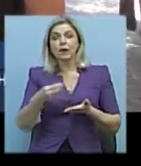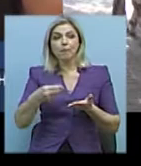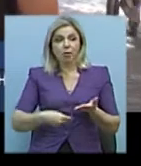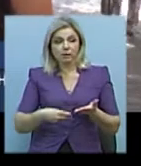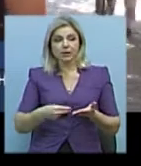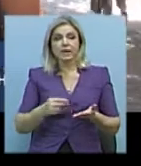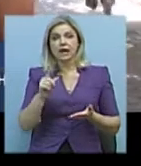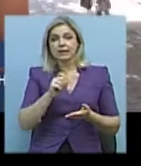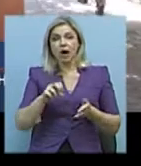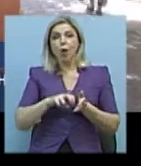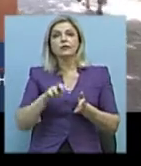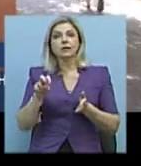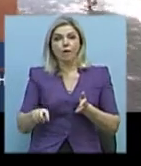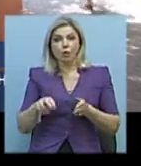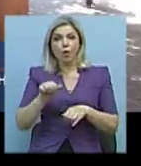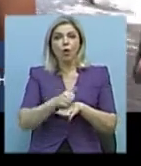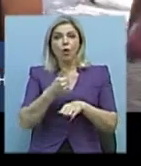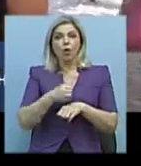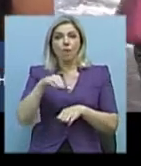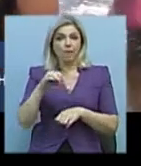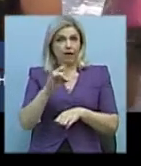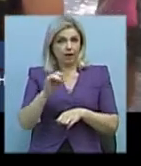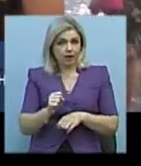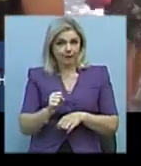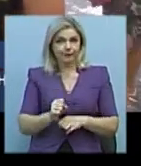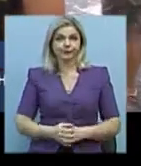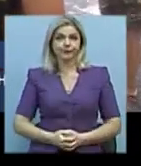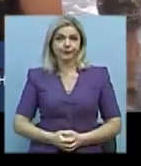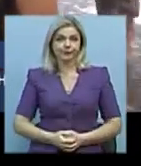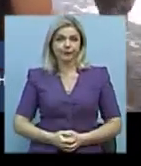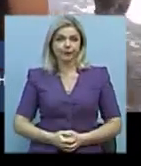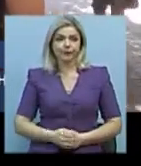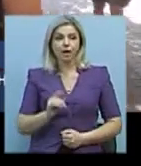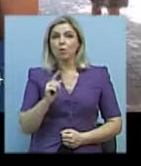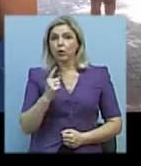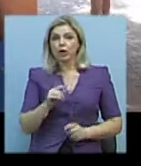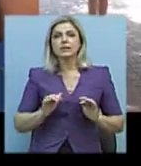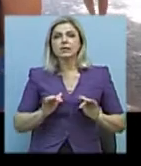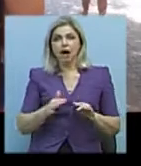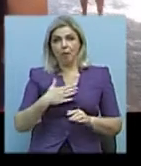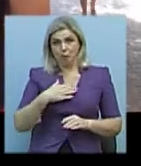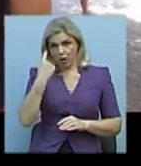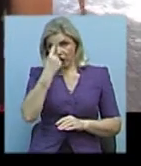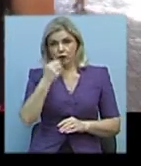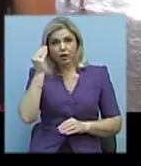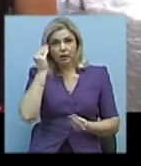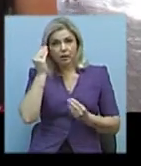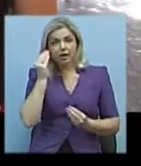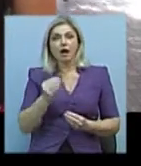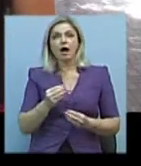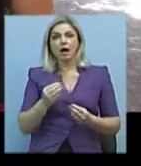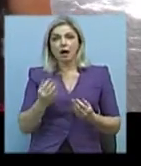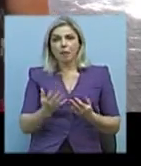за відставку мера. Збираємо підписи за відсторонення мера, так як заходів, моя особиста думка.